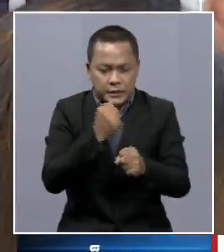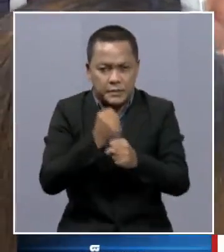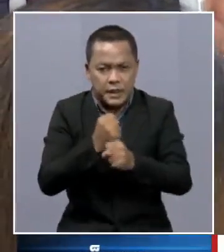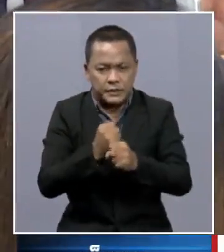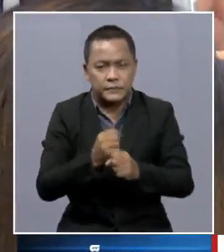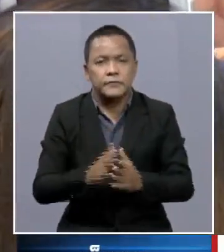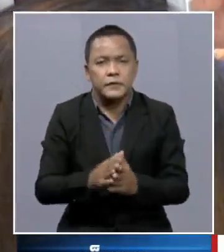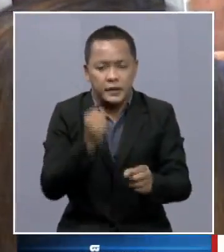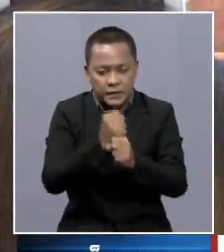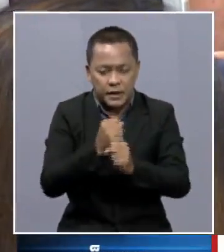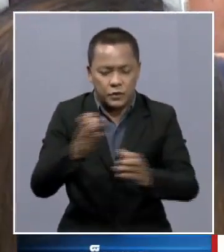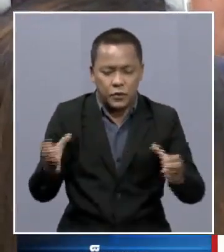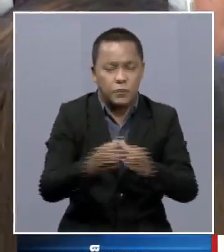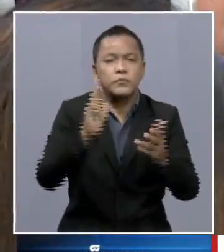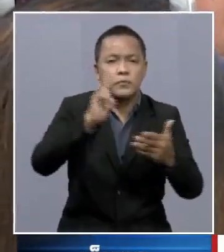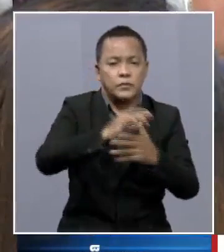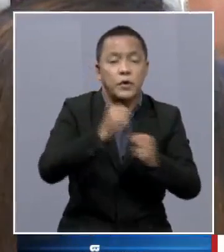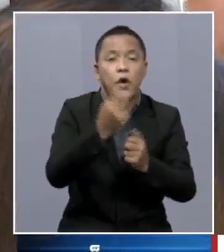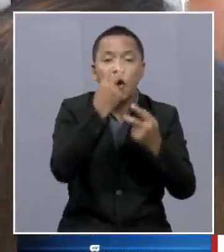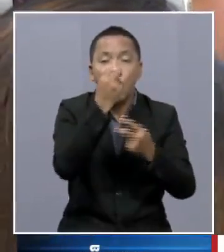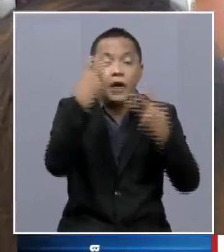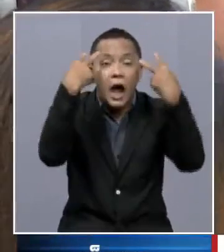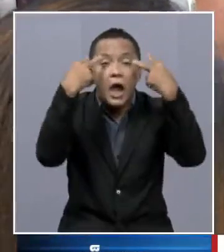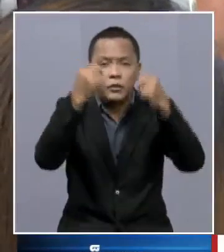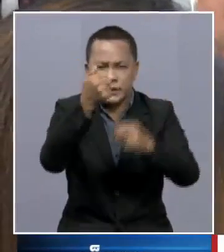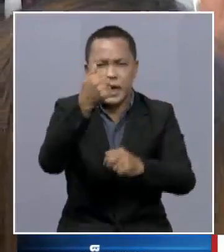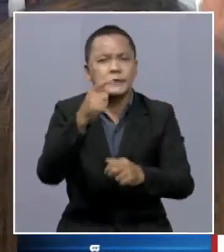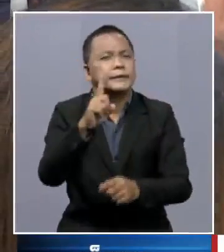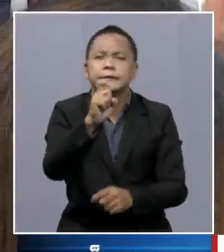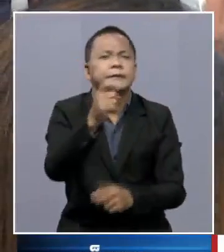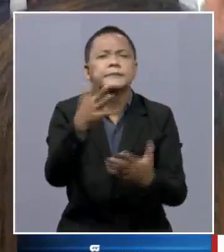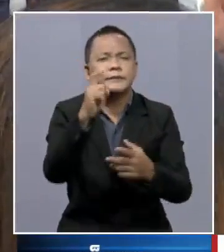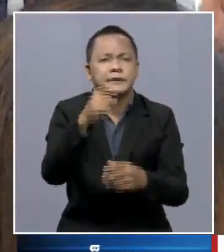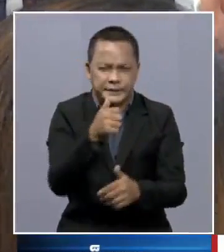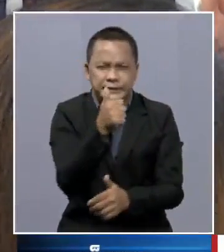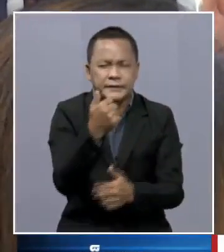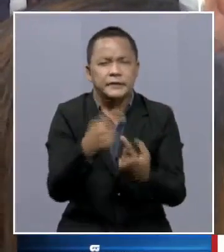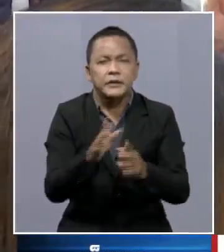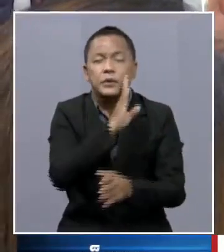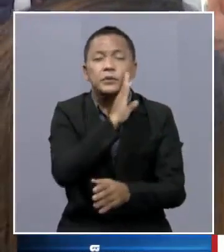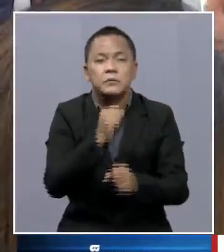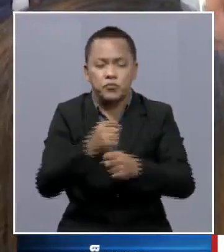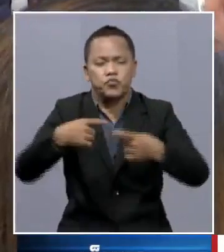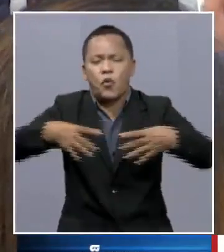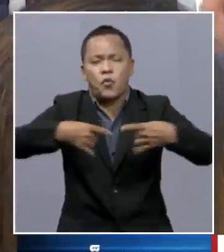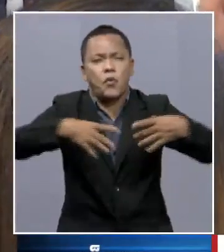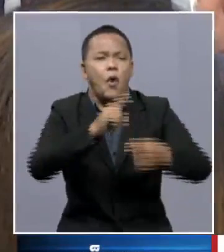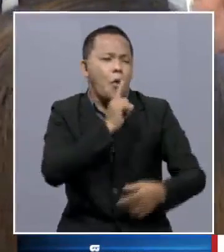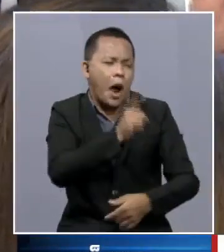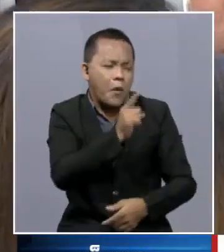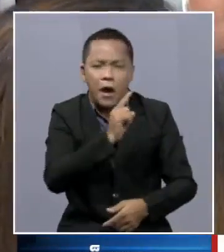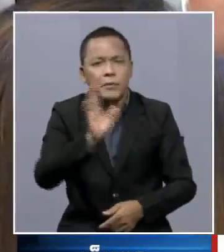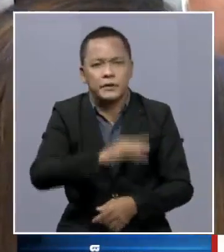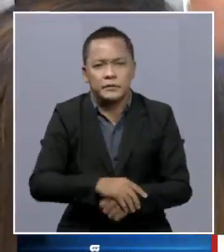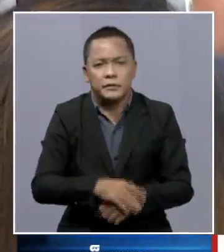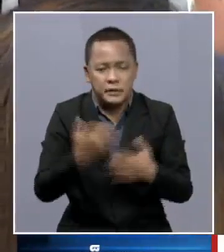เสียสละมาตงพักกเมืองรองใหทานเป็ายกซักครั้งก็ไม่เห็นเสยหายอะไรดีกว่าจะขัดแย้ง ดาท−อไป